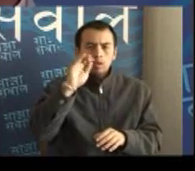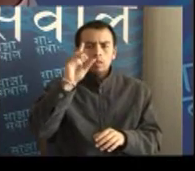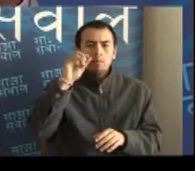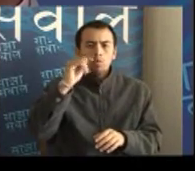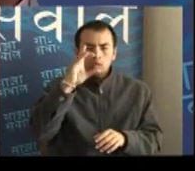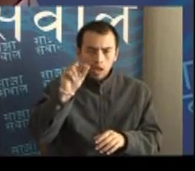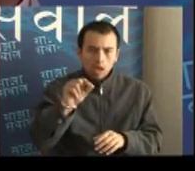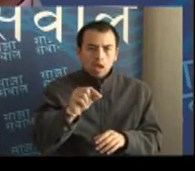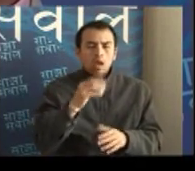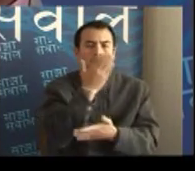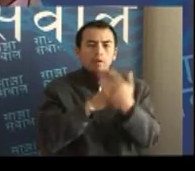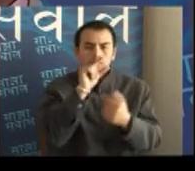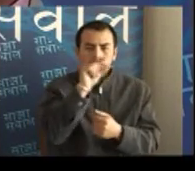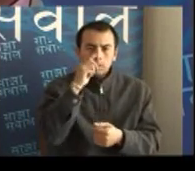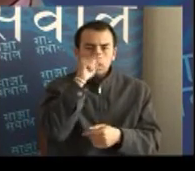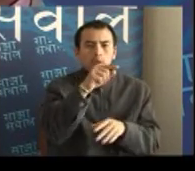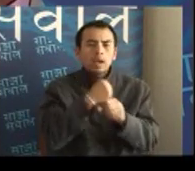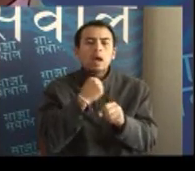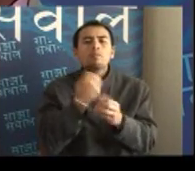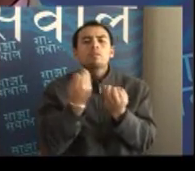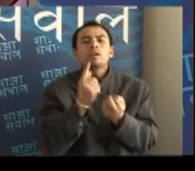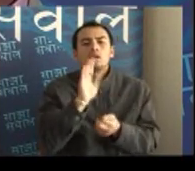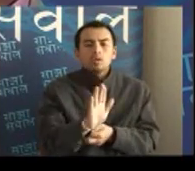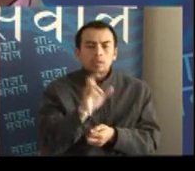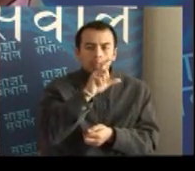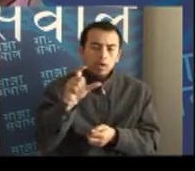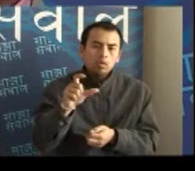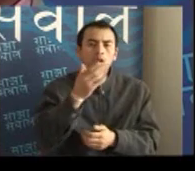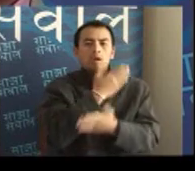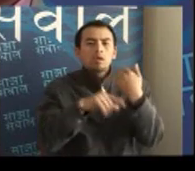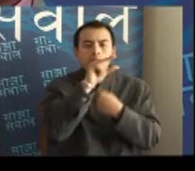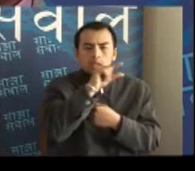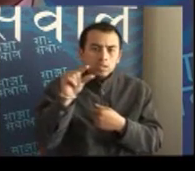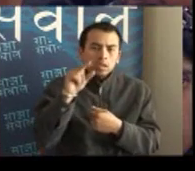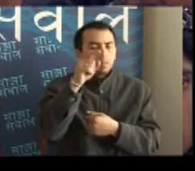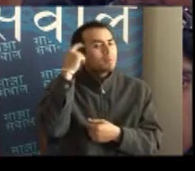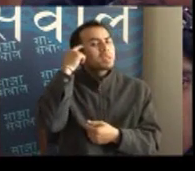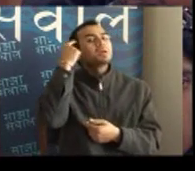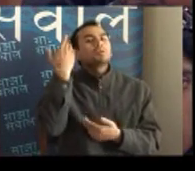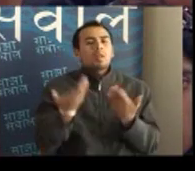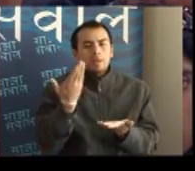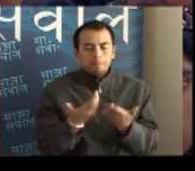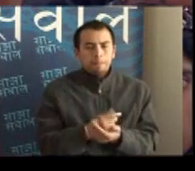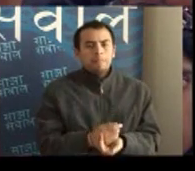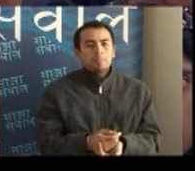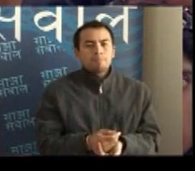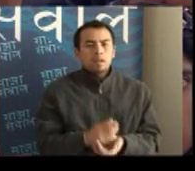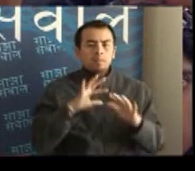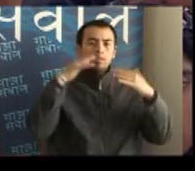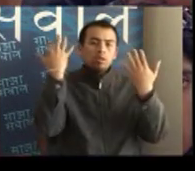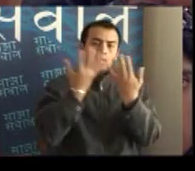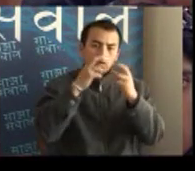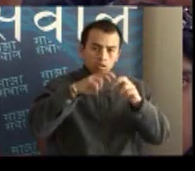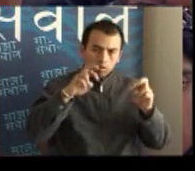अपाङ्गता का बारेमा तपाईँहरूले काम गरिरहनु भएको छ, नेपालको अपाङ्गताको विषयलाई लिएर तपाईँको धारणा जान्न चाहन्छु। यहाँनिर विश्वव्यापी